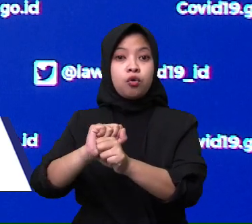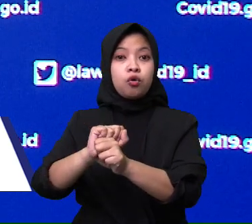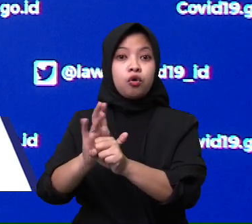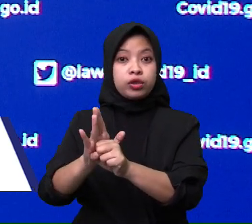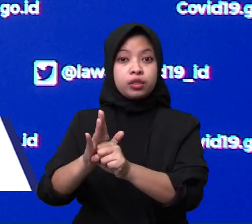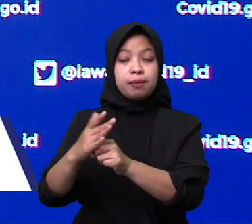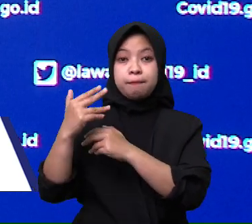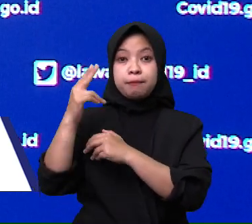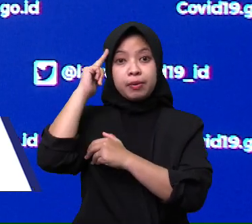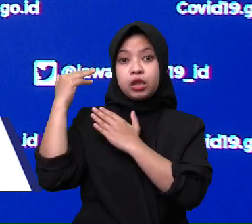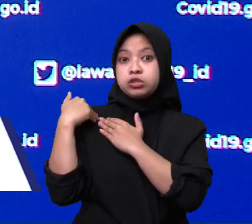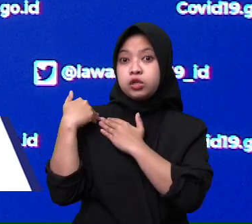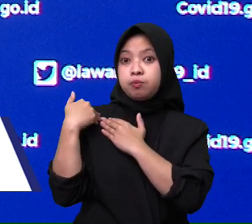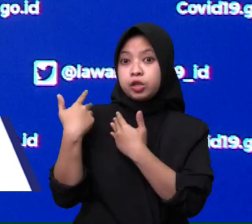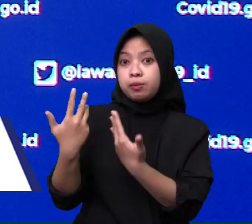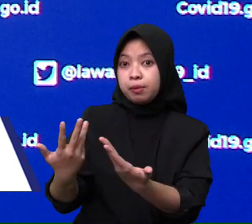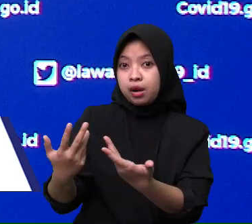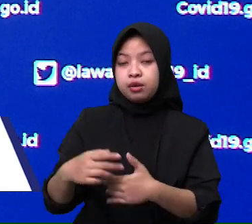lagi ditanggung pemerintah?